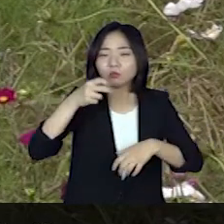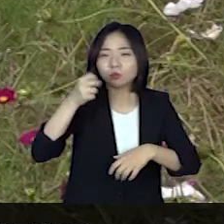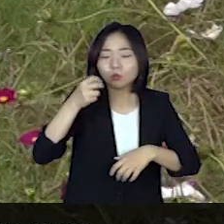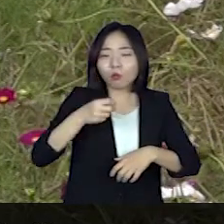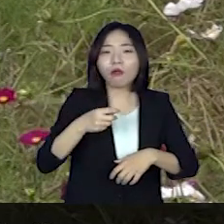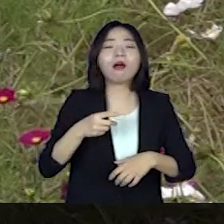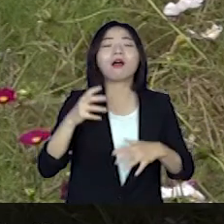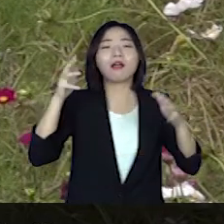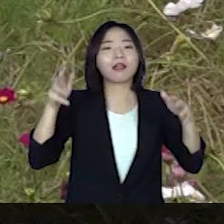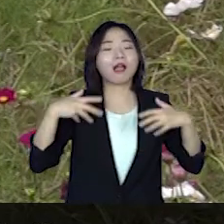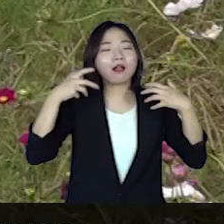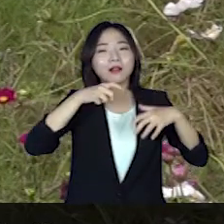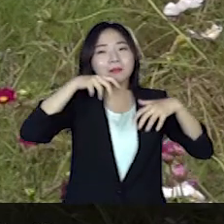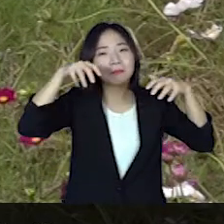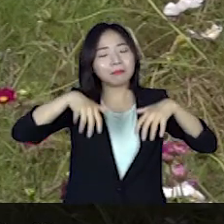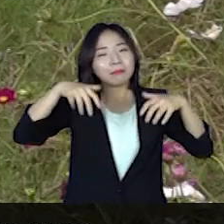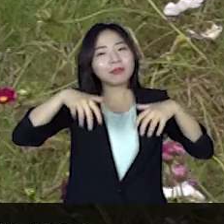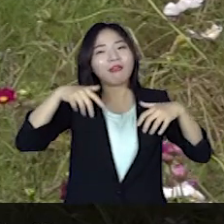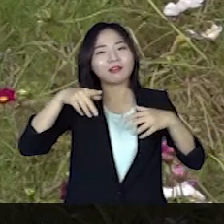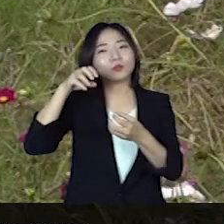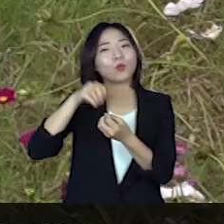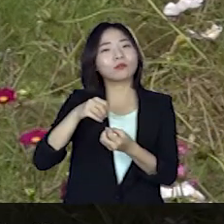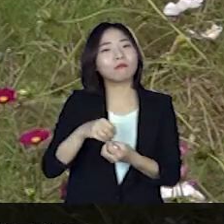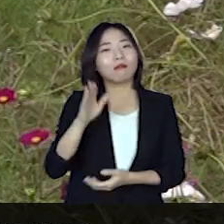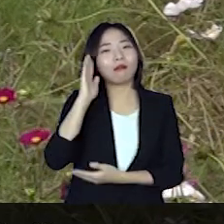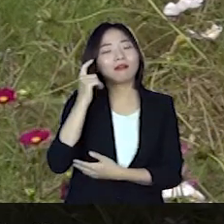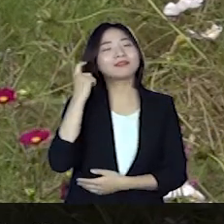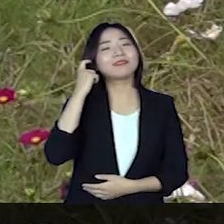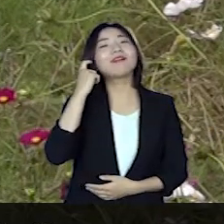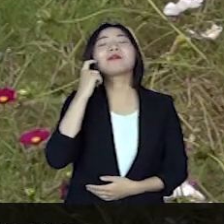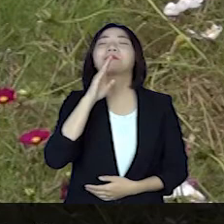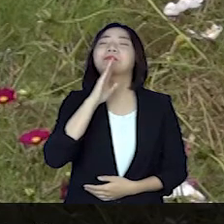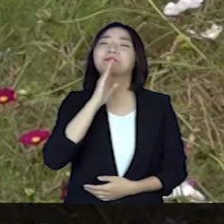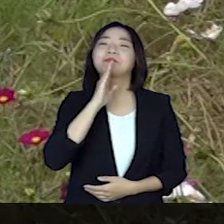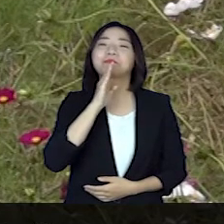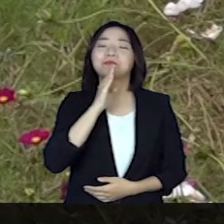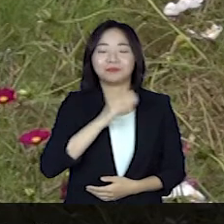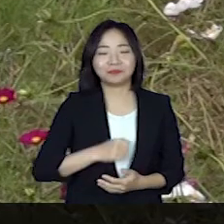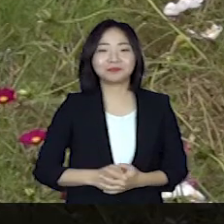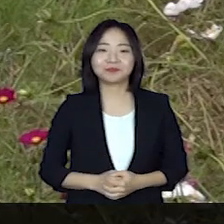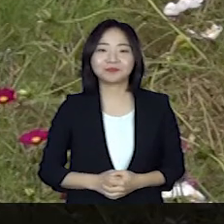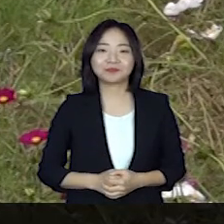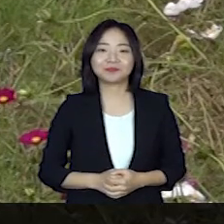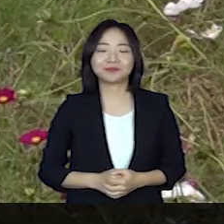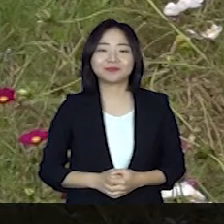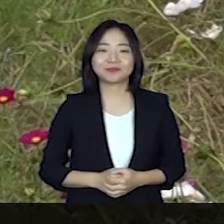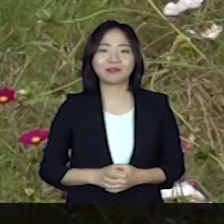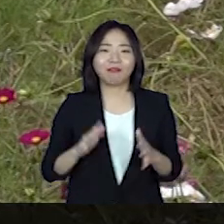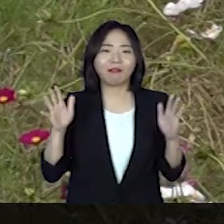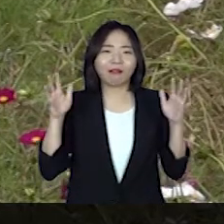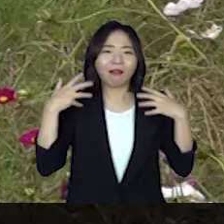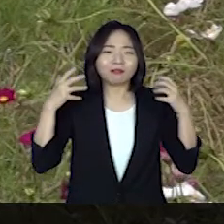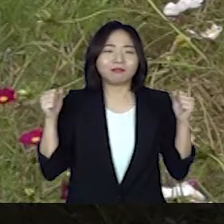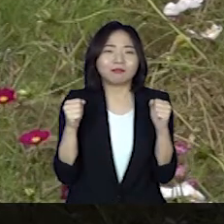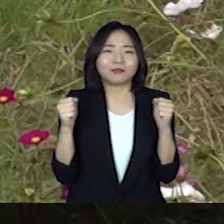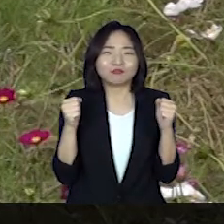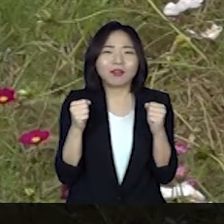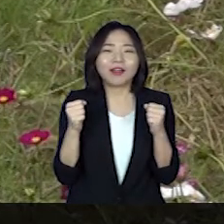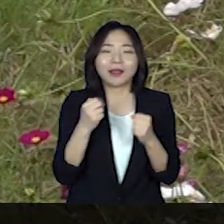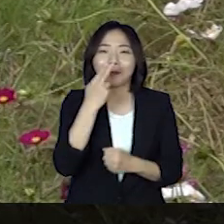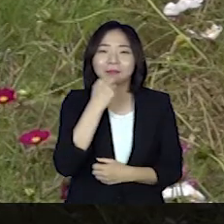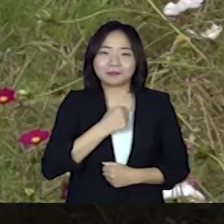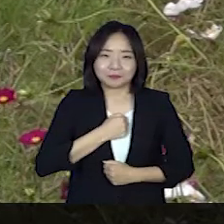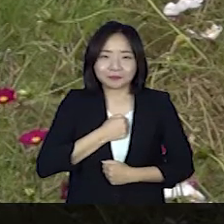소식에 가을비는 내복 한 벌이라는 옛 속담이 실감나는 요즘인데요. 부쩍 쌀쌀해진 기온에 감기